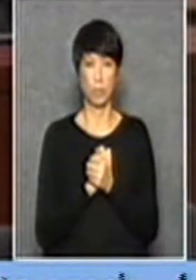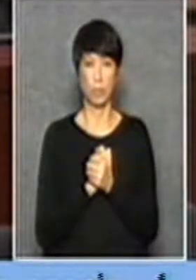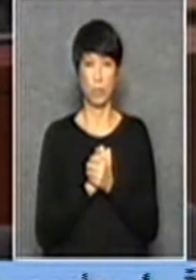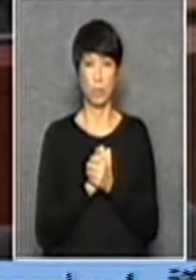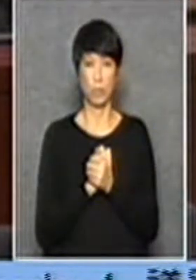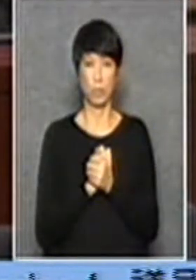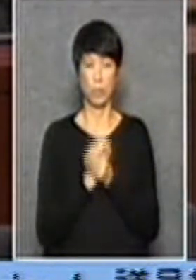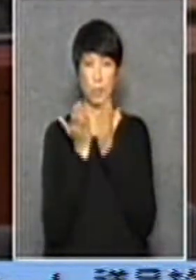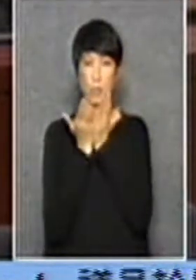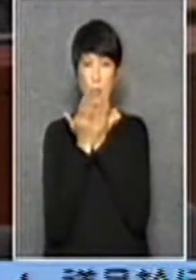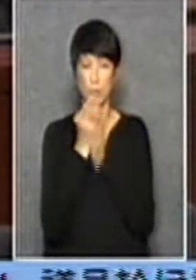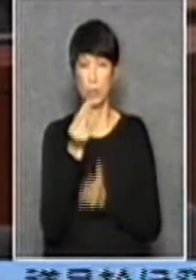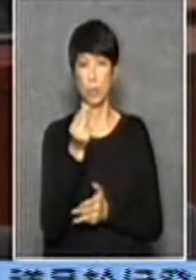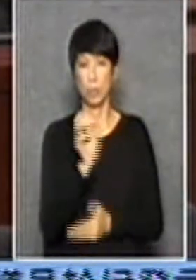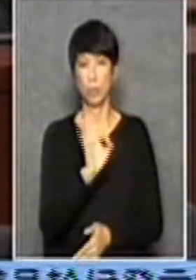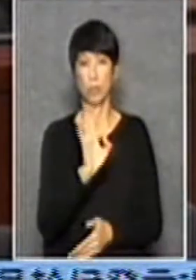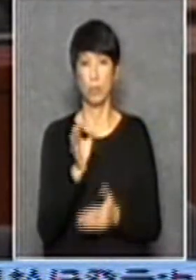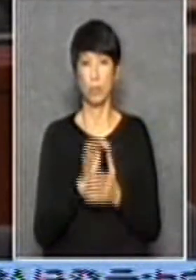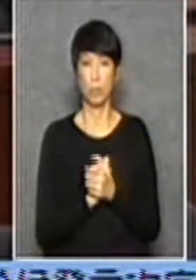讀書沒有錢，